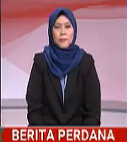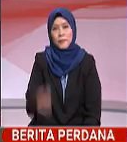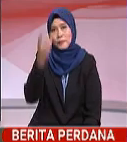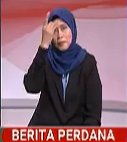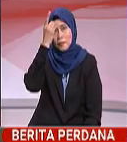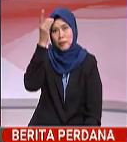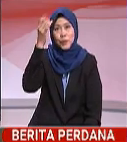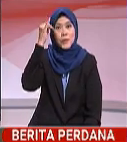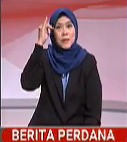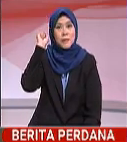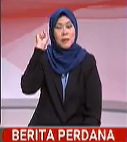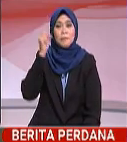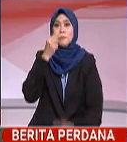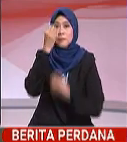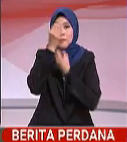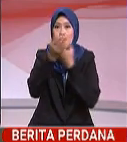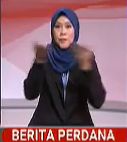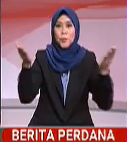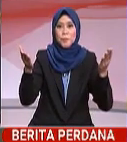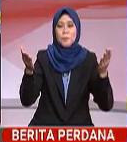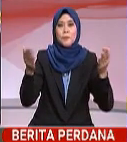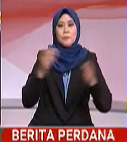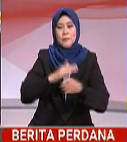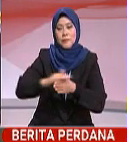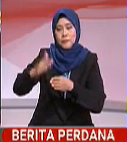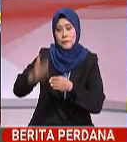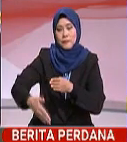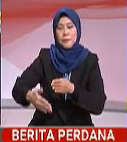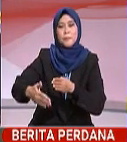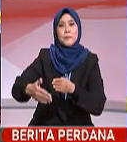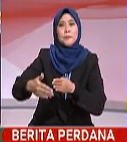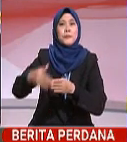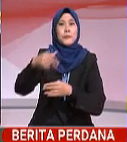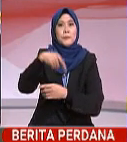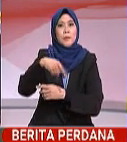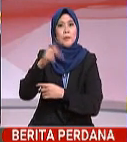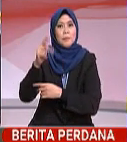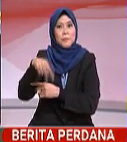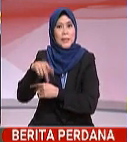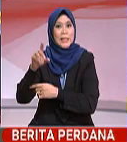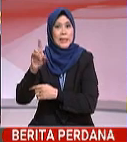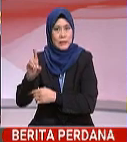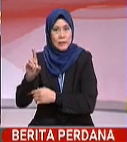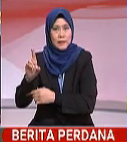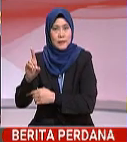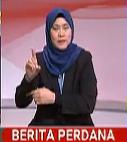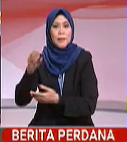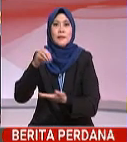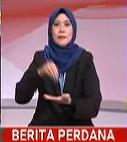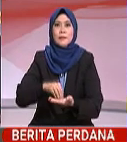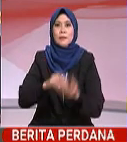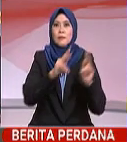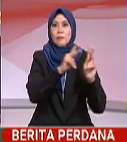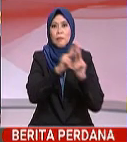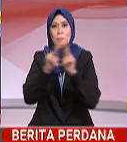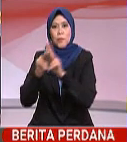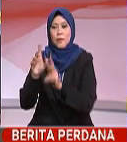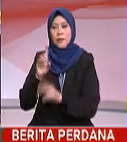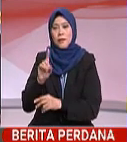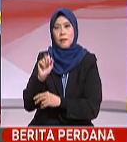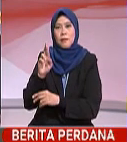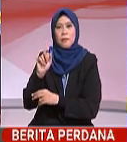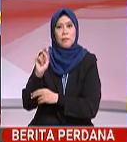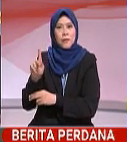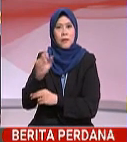Datuk Seri Ismail Sabri turut memaklumkan penamatan Perintah Kawalan Pergerakan diperketatkan PKPD di Kampung Darau